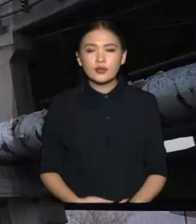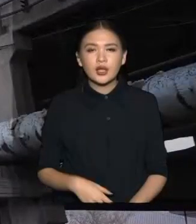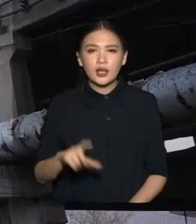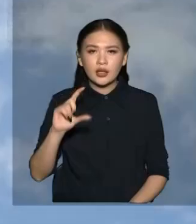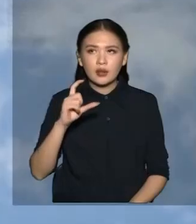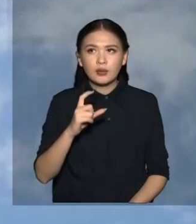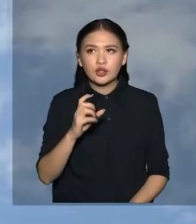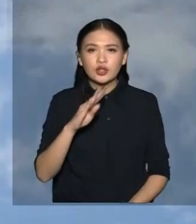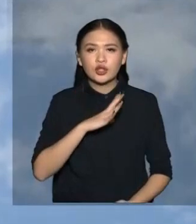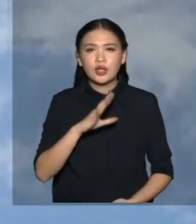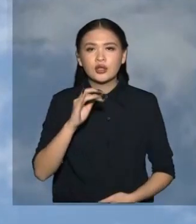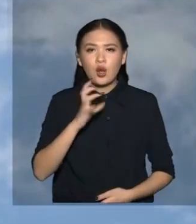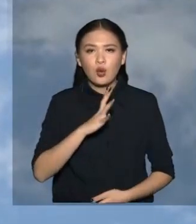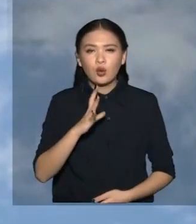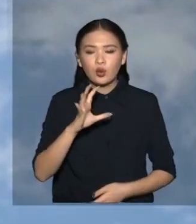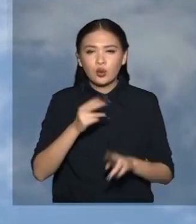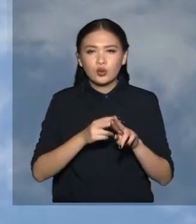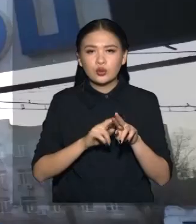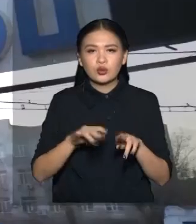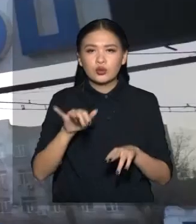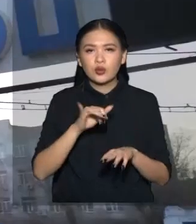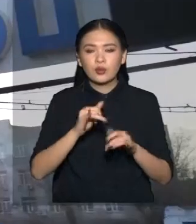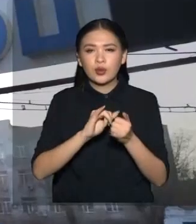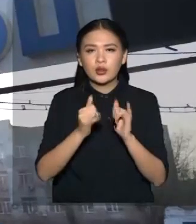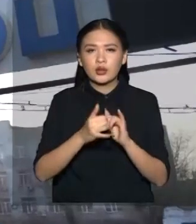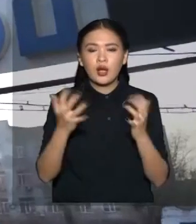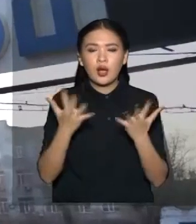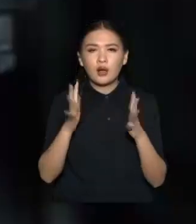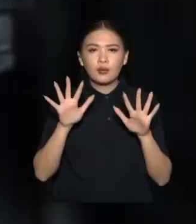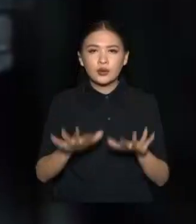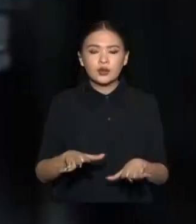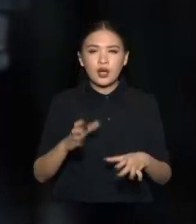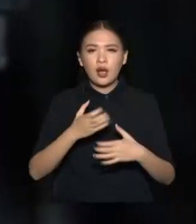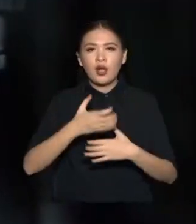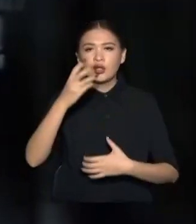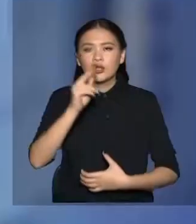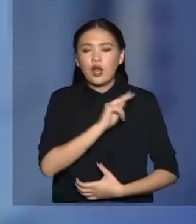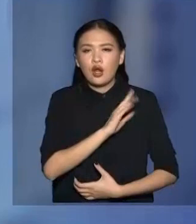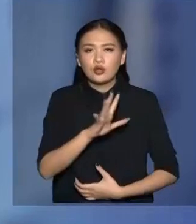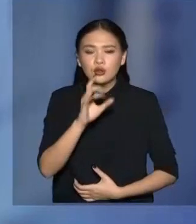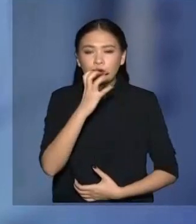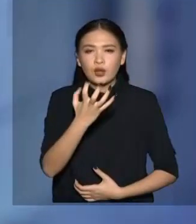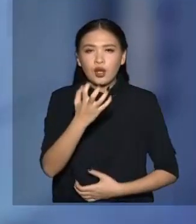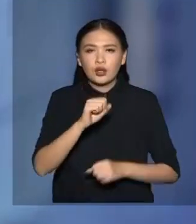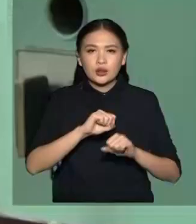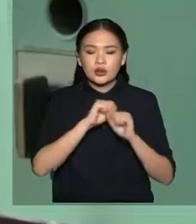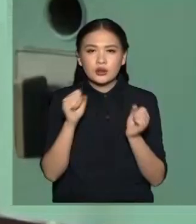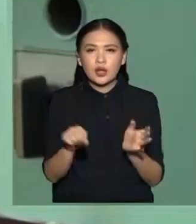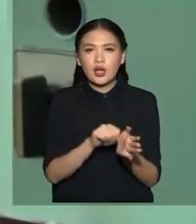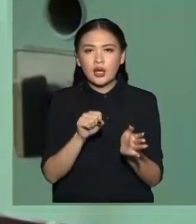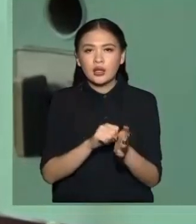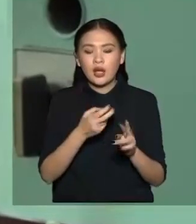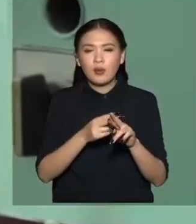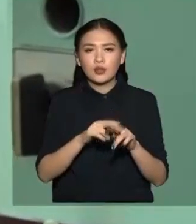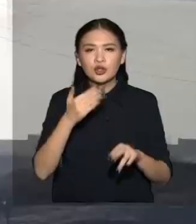Екібастұз, Жезқазған, Өскемен, Павлодар риддері. Тағы қай аймақтарда қазандықтар істен шығып жатыр? Қыстың қамын биліктегілер неге